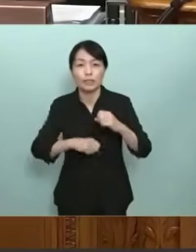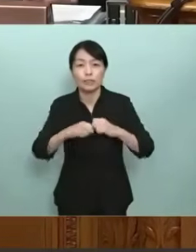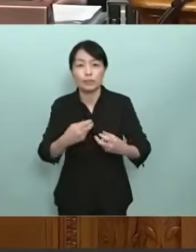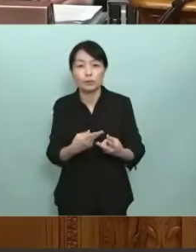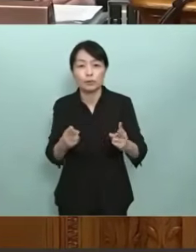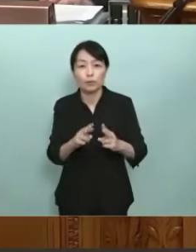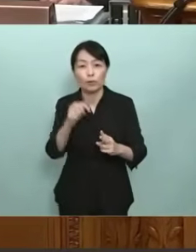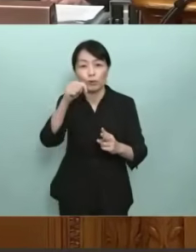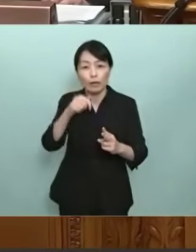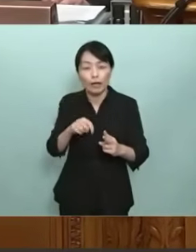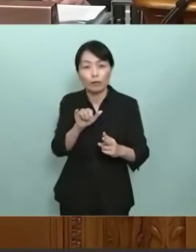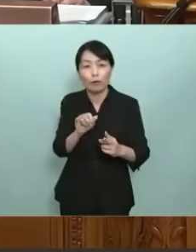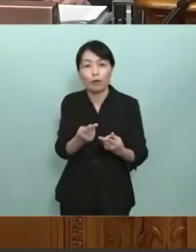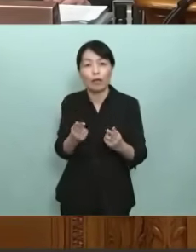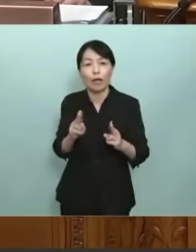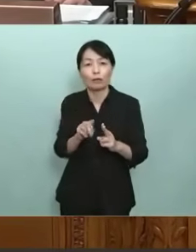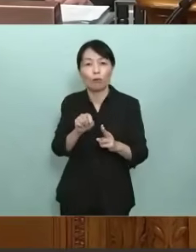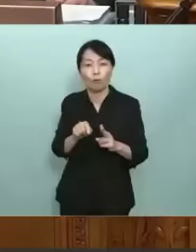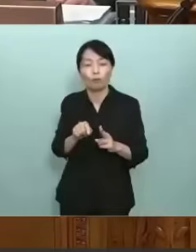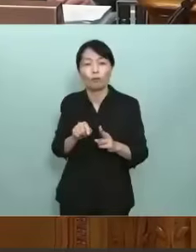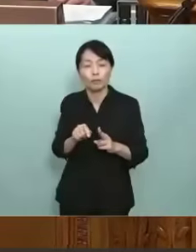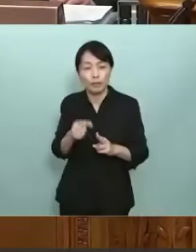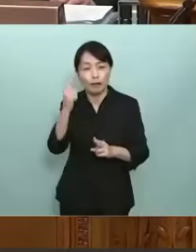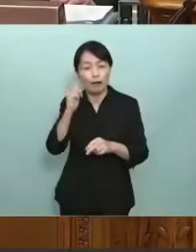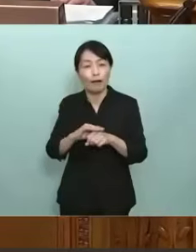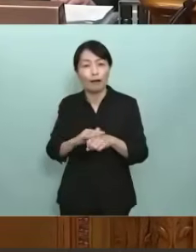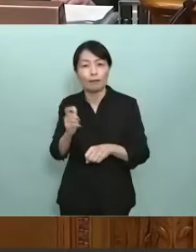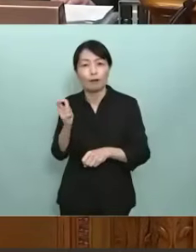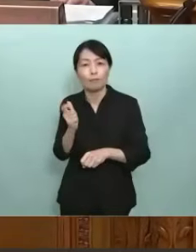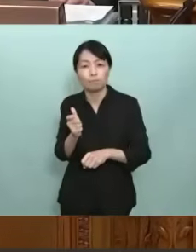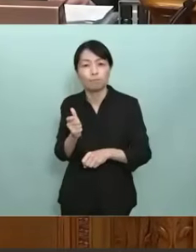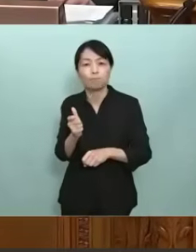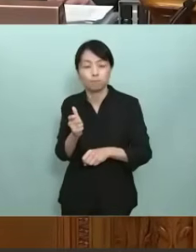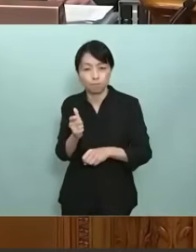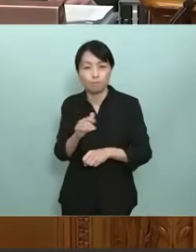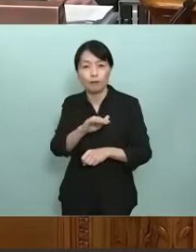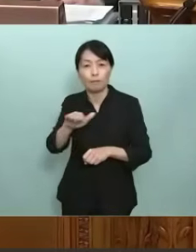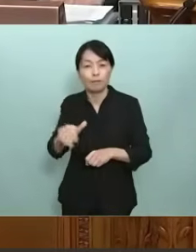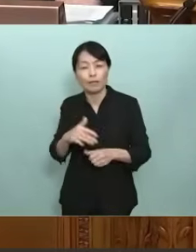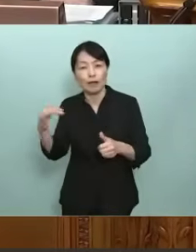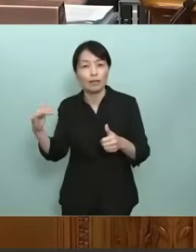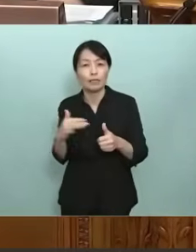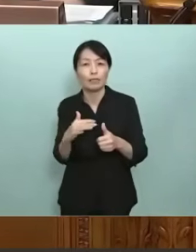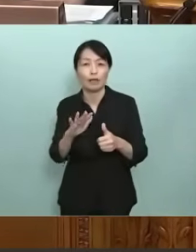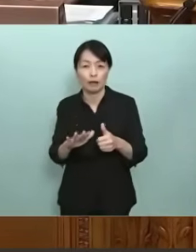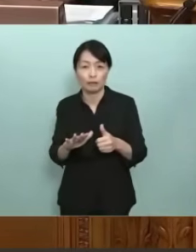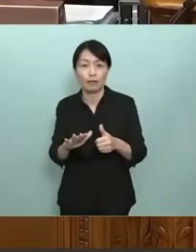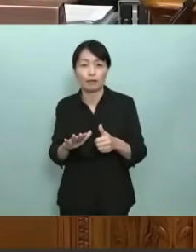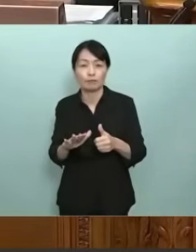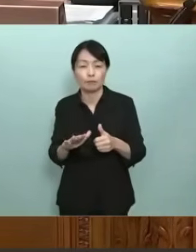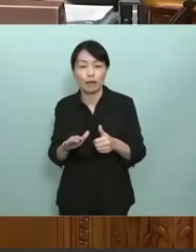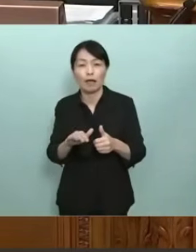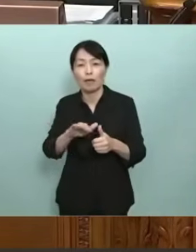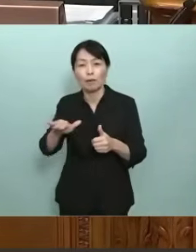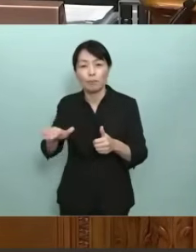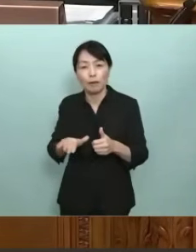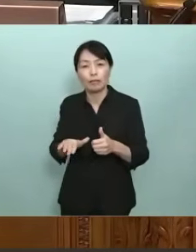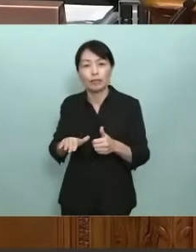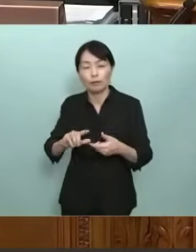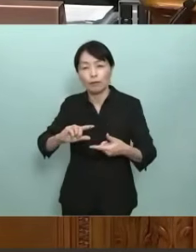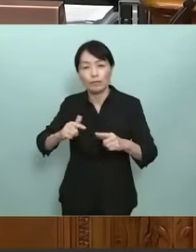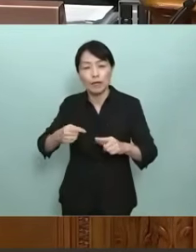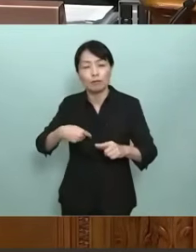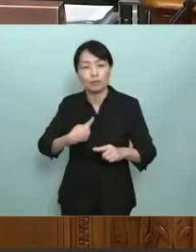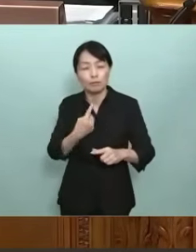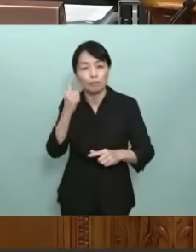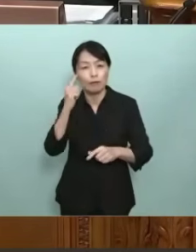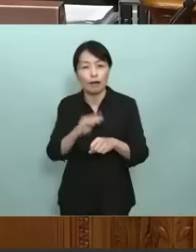こそが国民からの人気のでした主流派に媚びず正論を吐き長いものに巻かれて